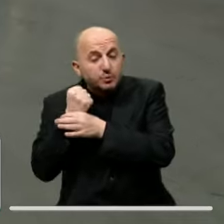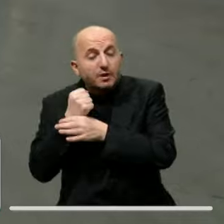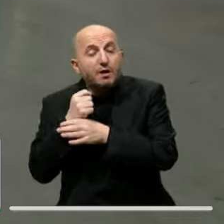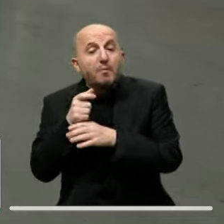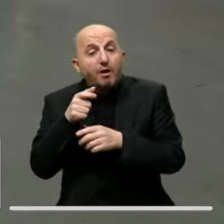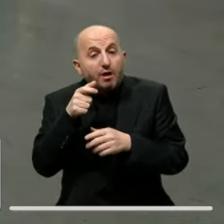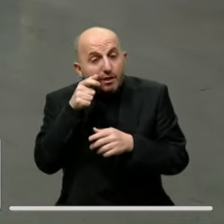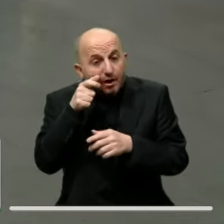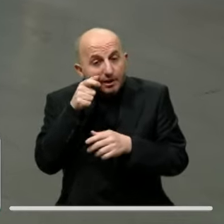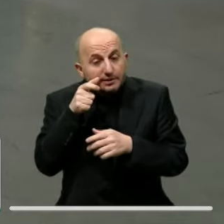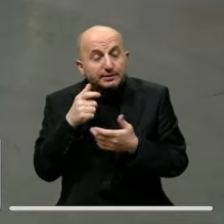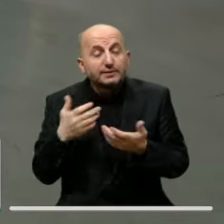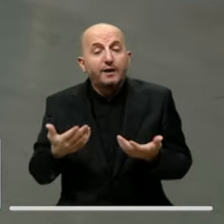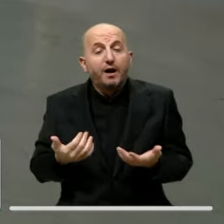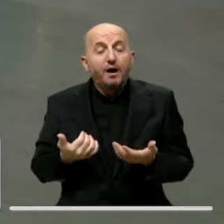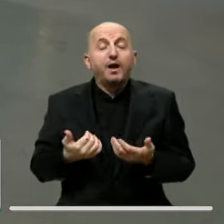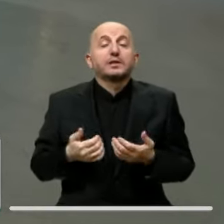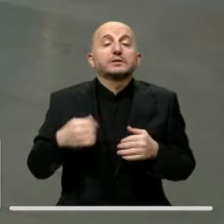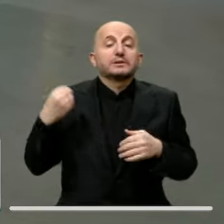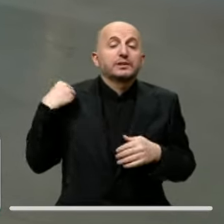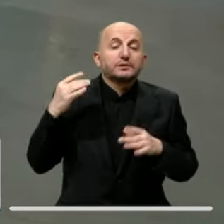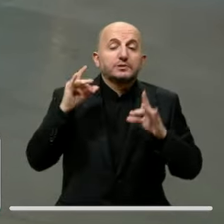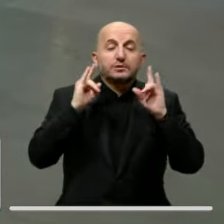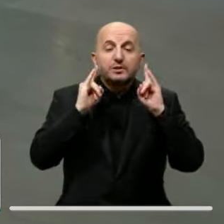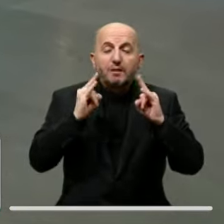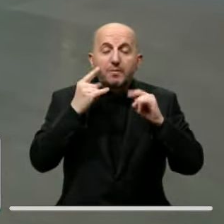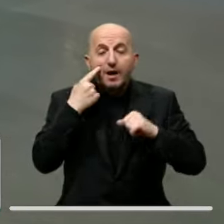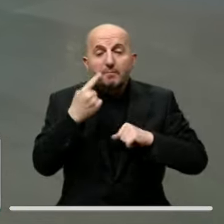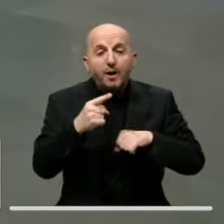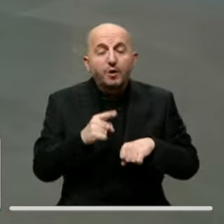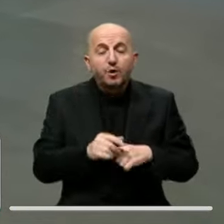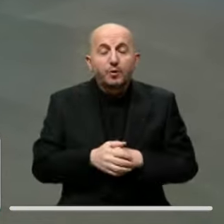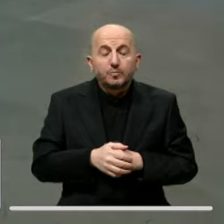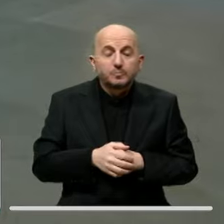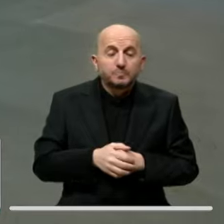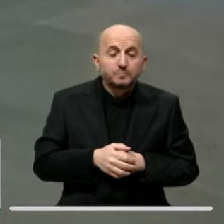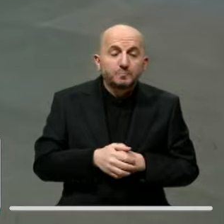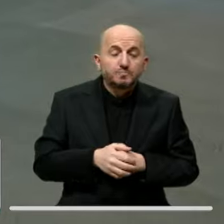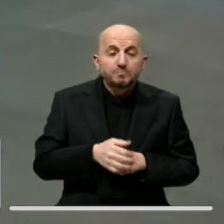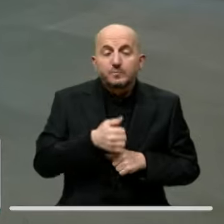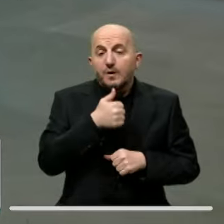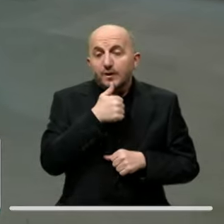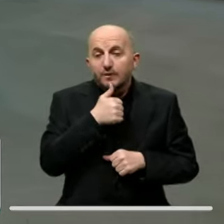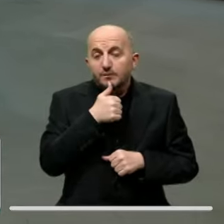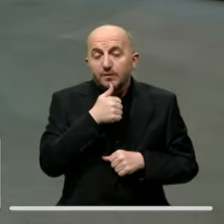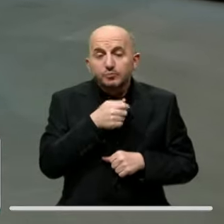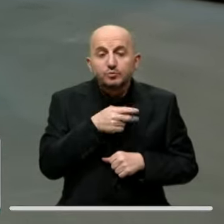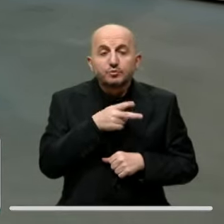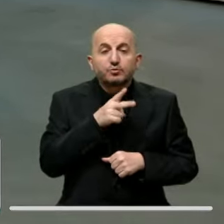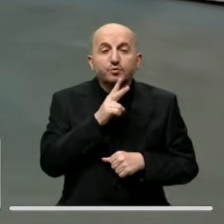hassas. Şimdi ben yeni camilere bakıyorum, yeni yapılan camilere. Adam